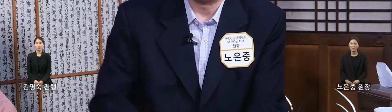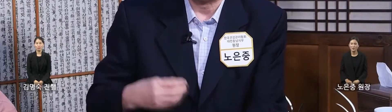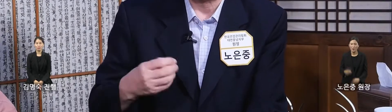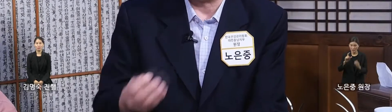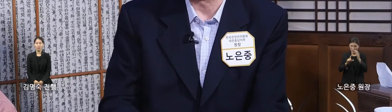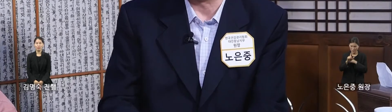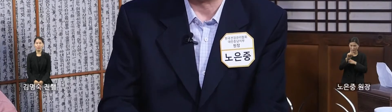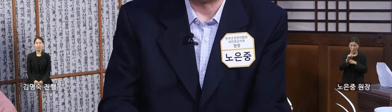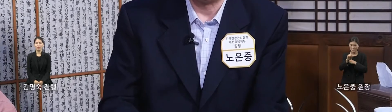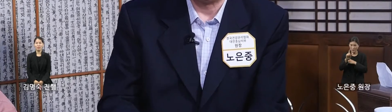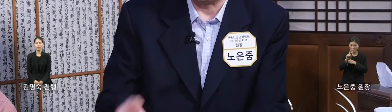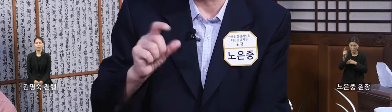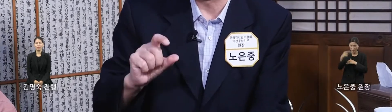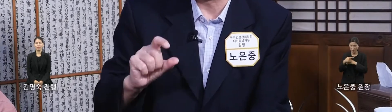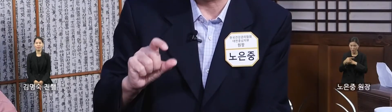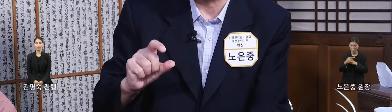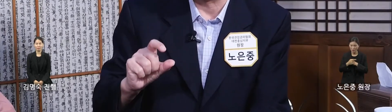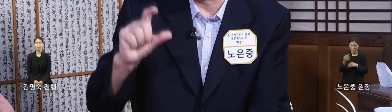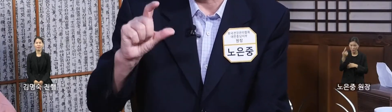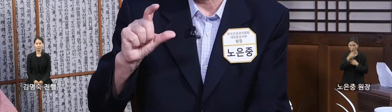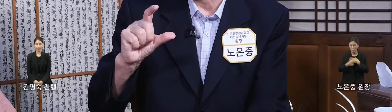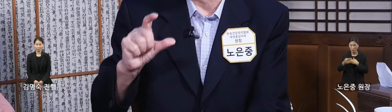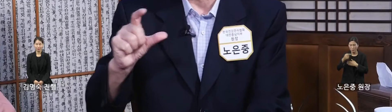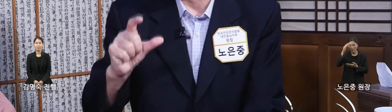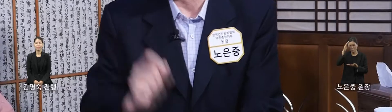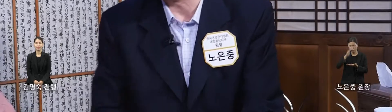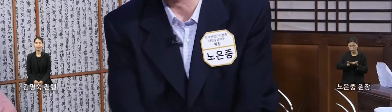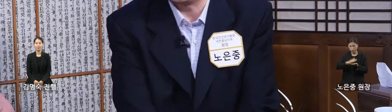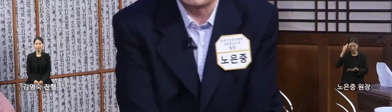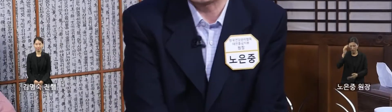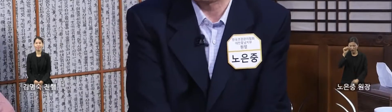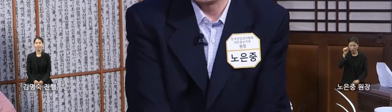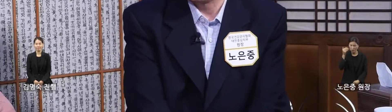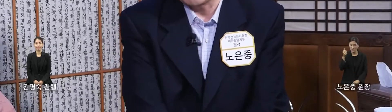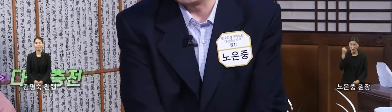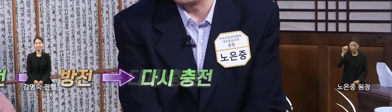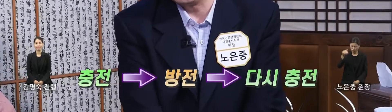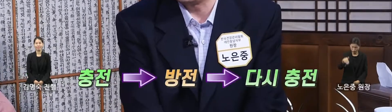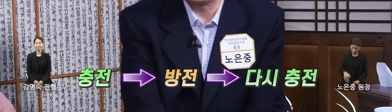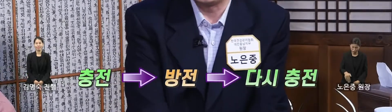나와서 방전하고 약간 충전해야 또 오후에 달릴 수가 있으니까요. 그래서